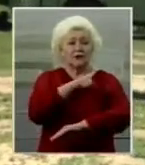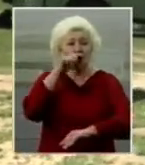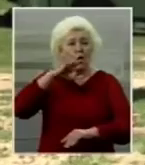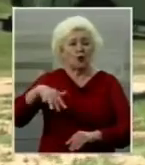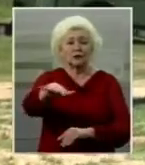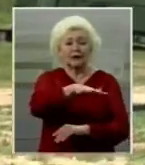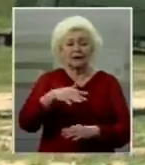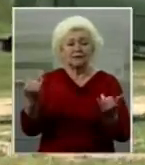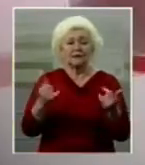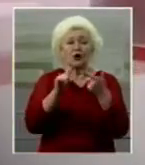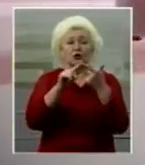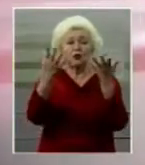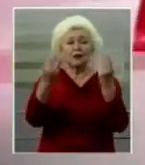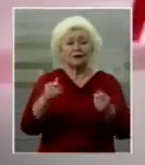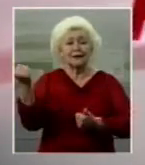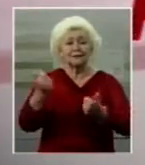другий день змагань.